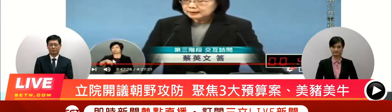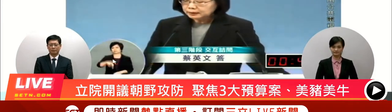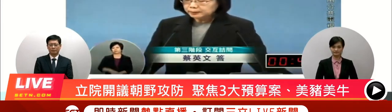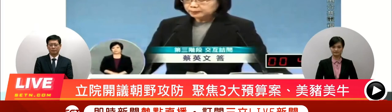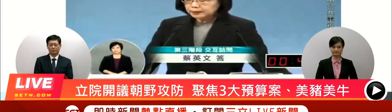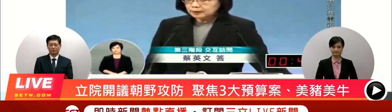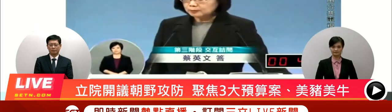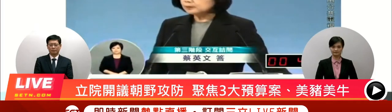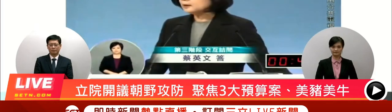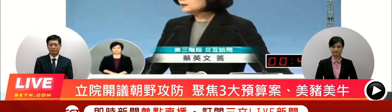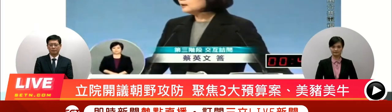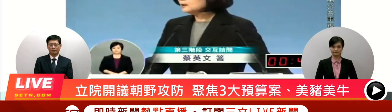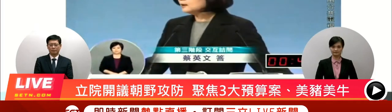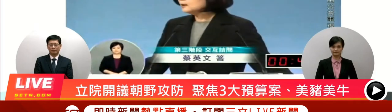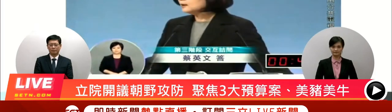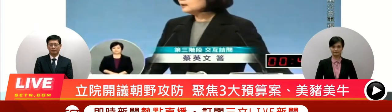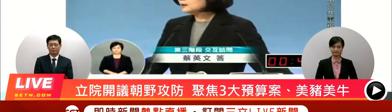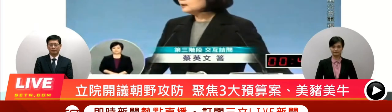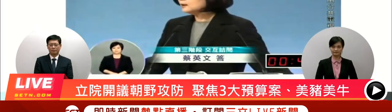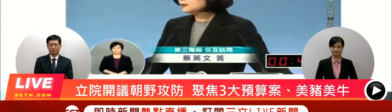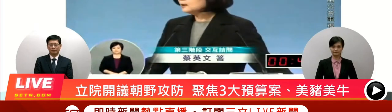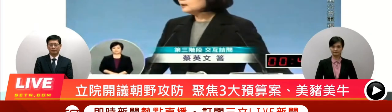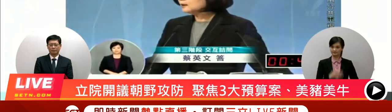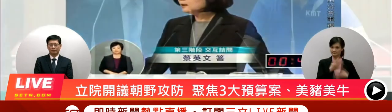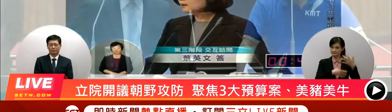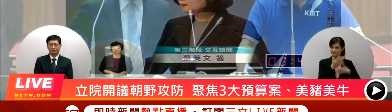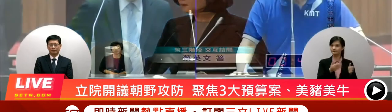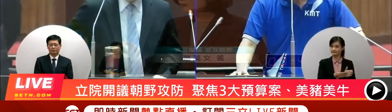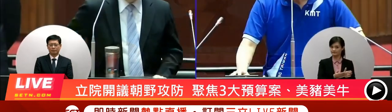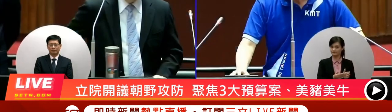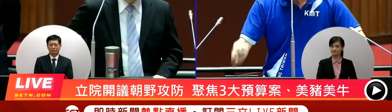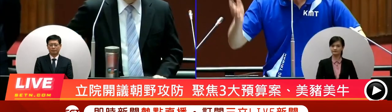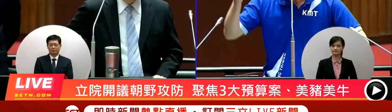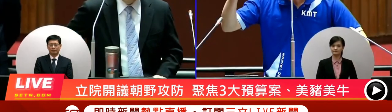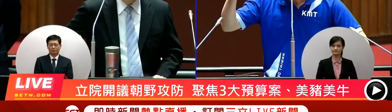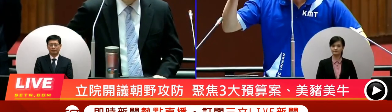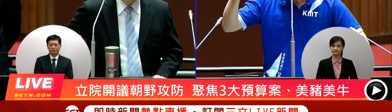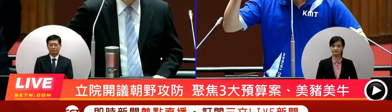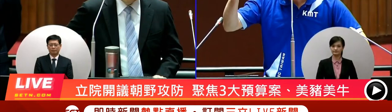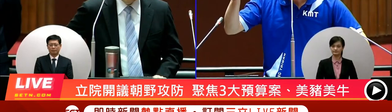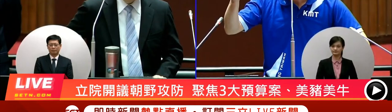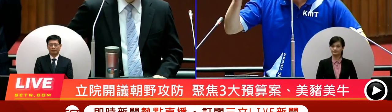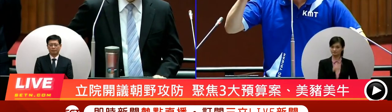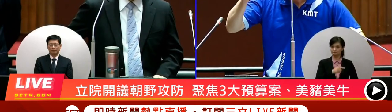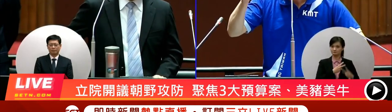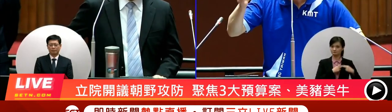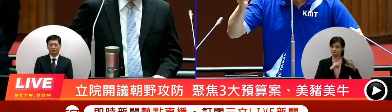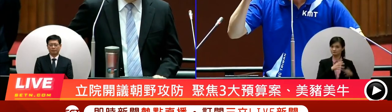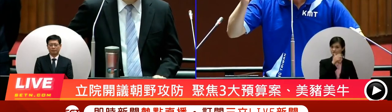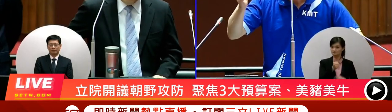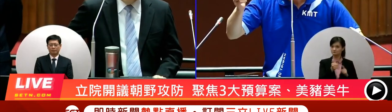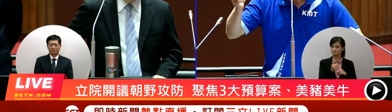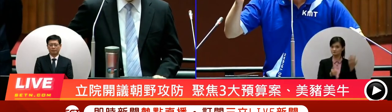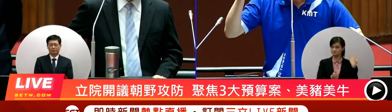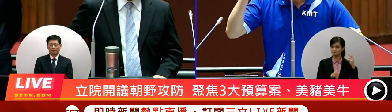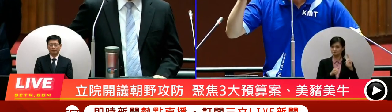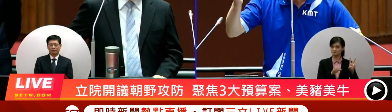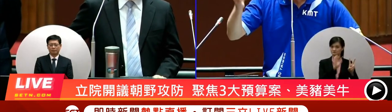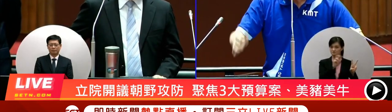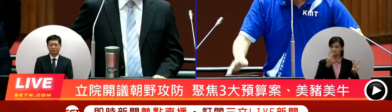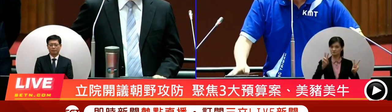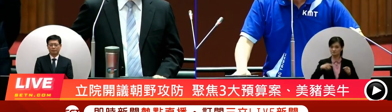阁员不会超过一定。 好 ，OK， 我是顺着蔡总统在2020选总统的时